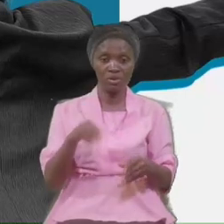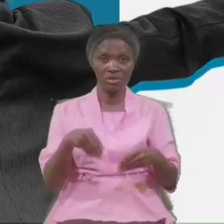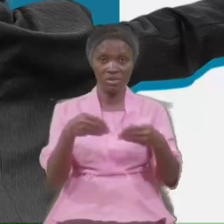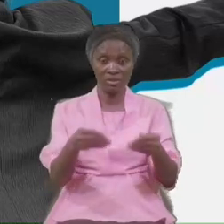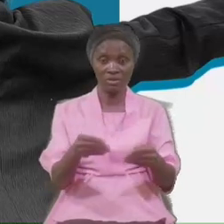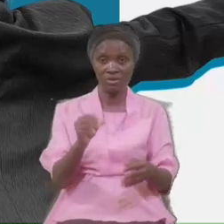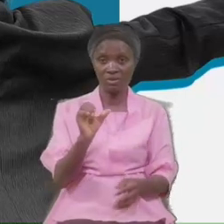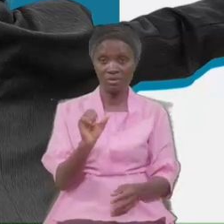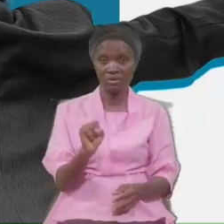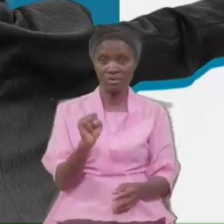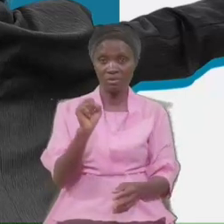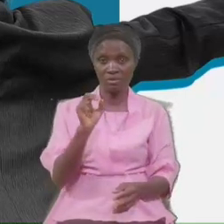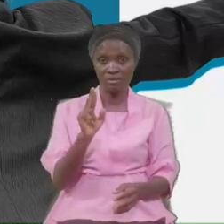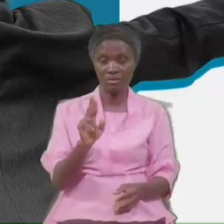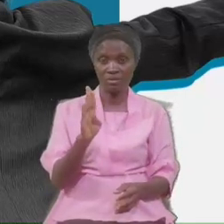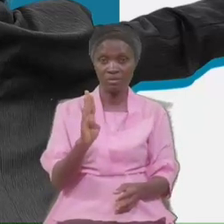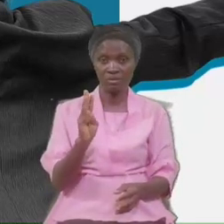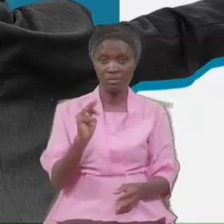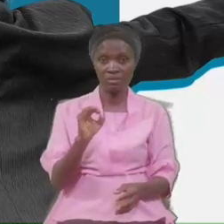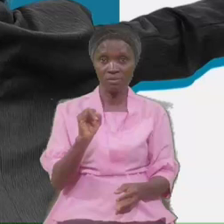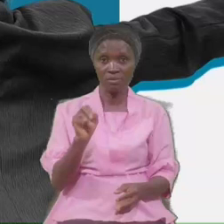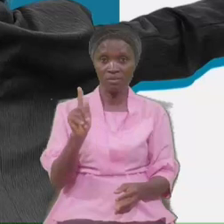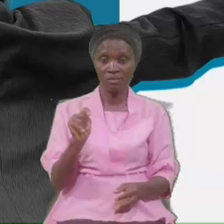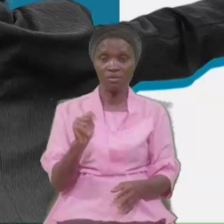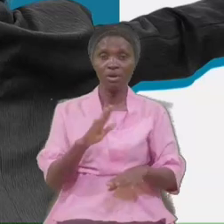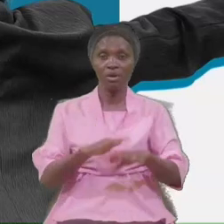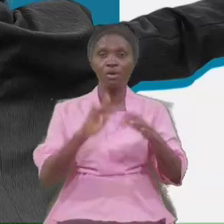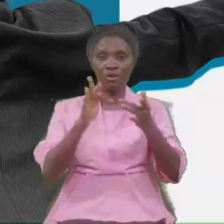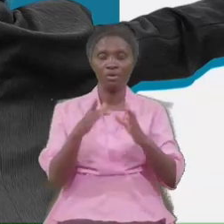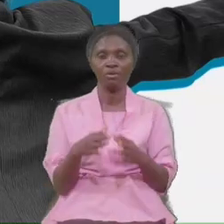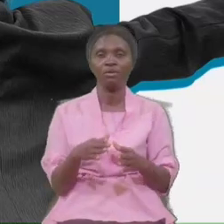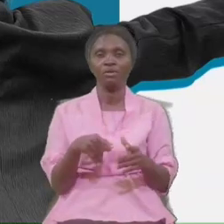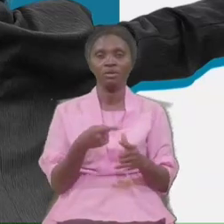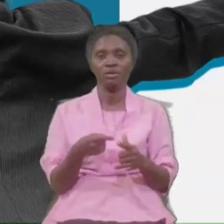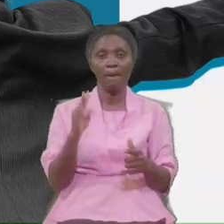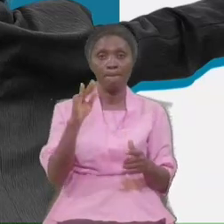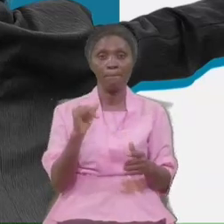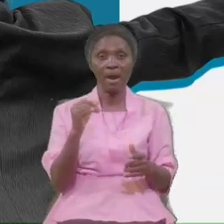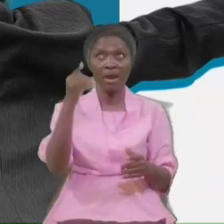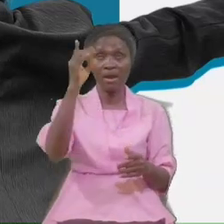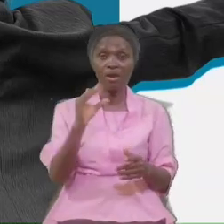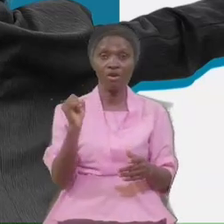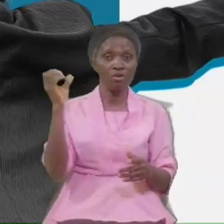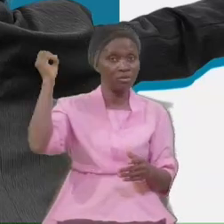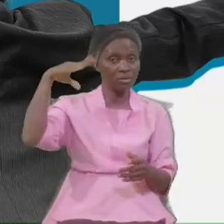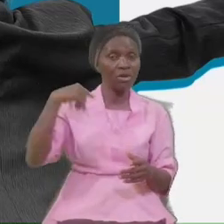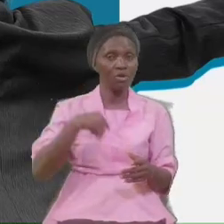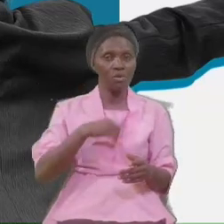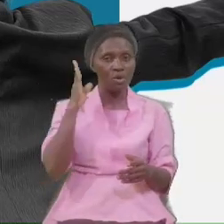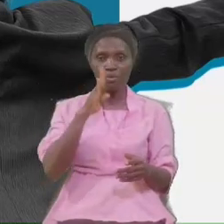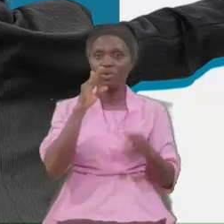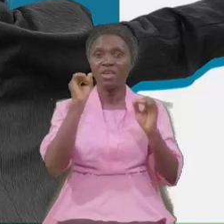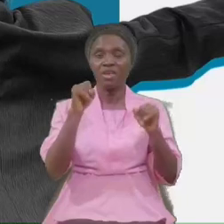remplir toutes les informations possibles là-bas et vous soumettez la